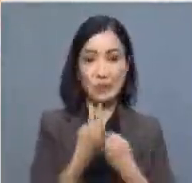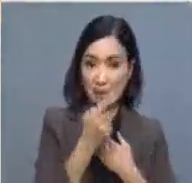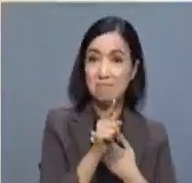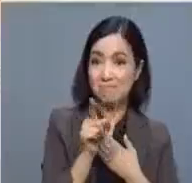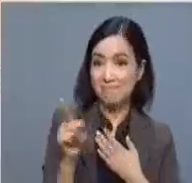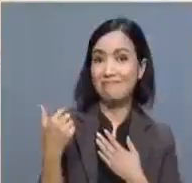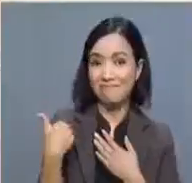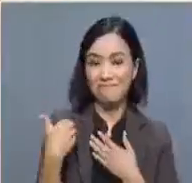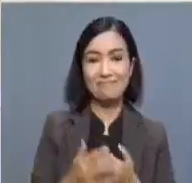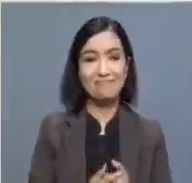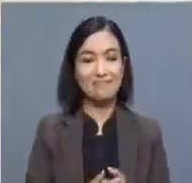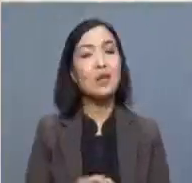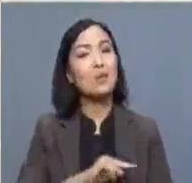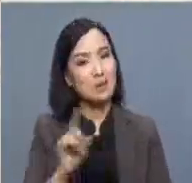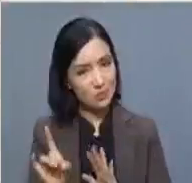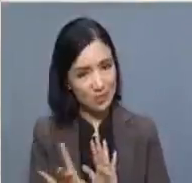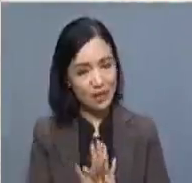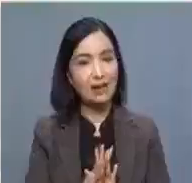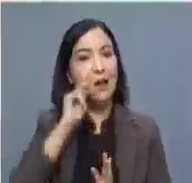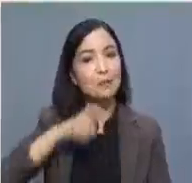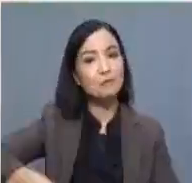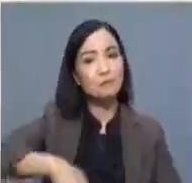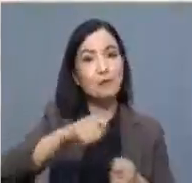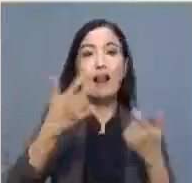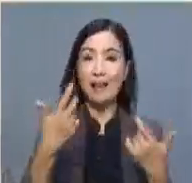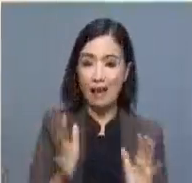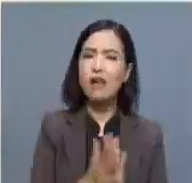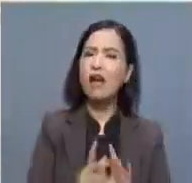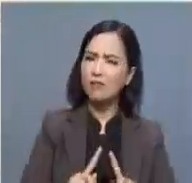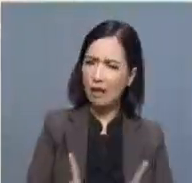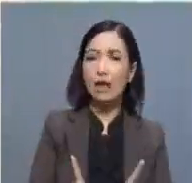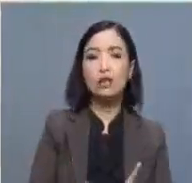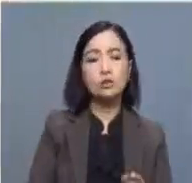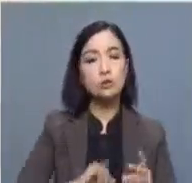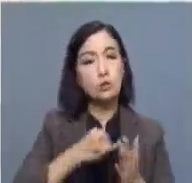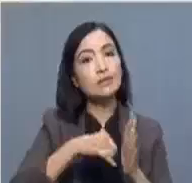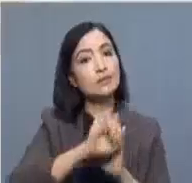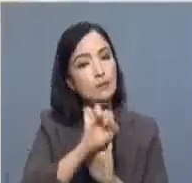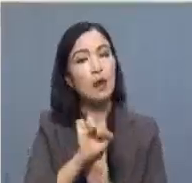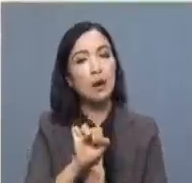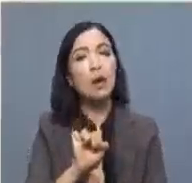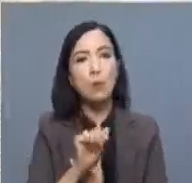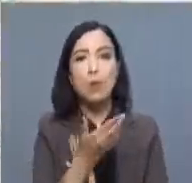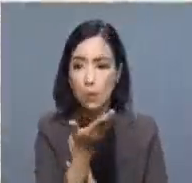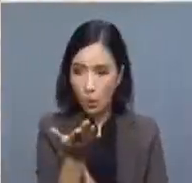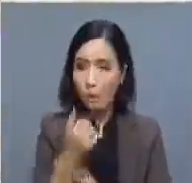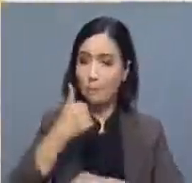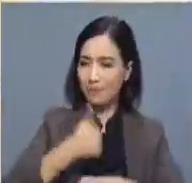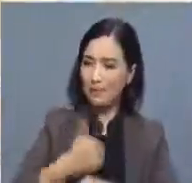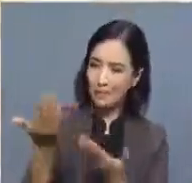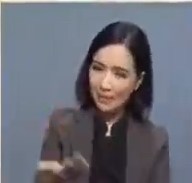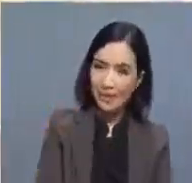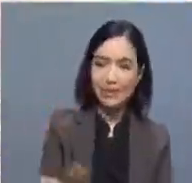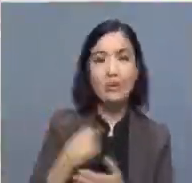างมากและแม้จะเป็นวันสุดท้ายของการเล่นน้ำสงกรานต์นะคะจังหวัดเชียงใหม่ก็ยังขอความร่วมมือให้ชาวเชียงใหม่ร่วมกันเป็นเจ้าภาพที่ดีต้อน